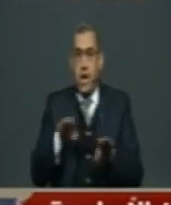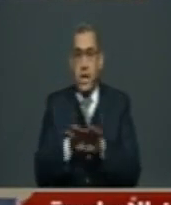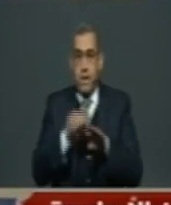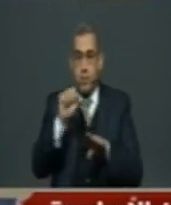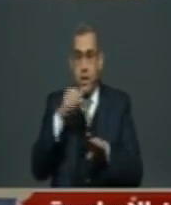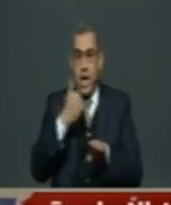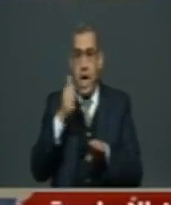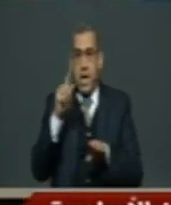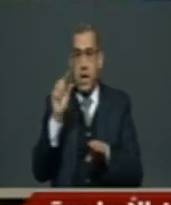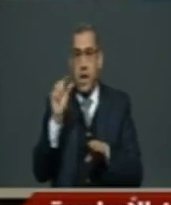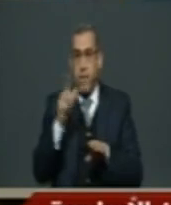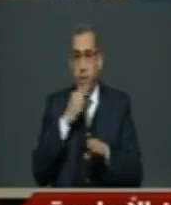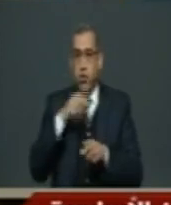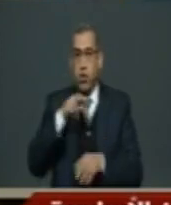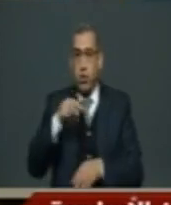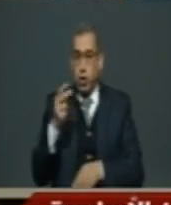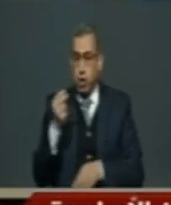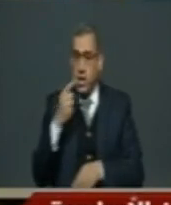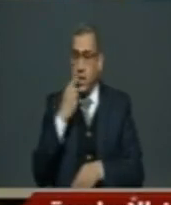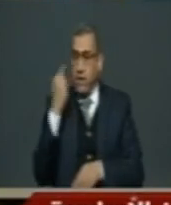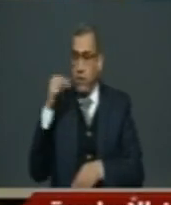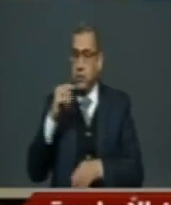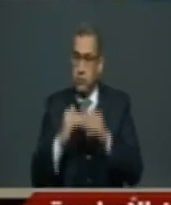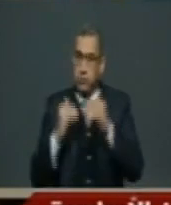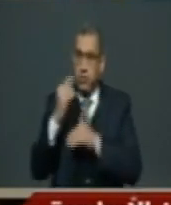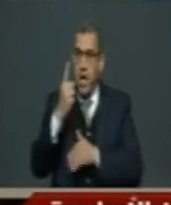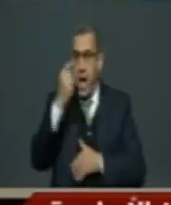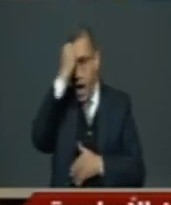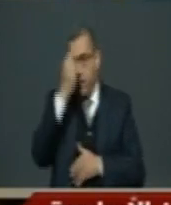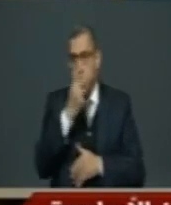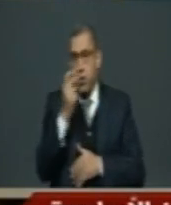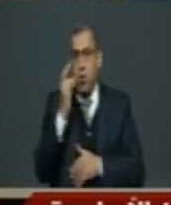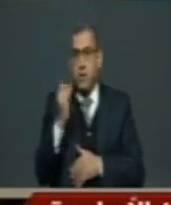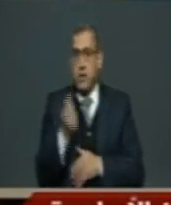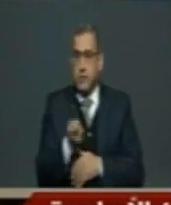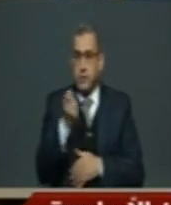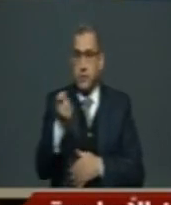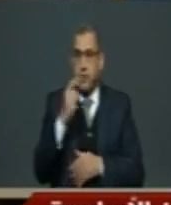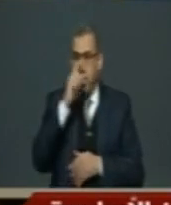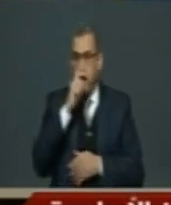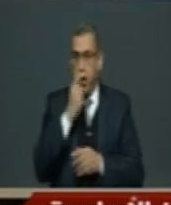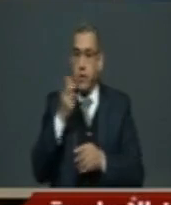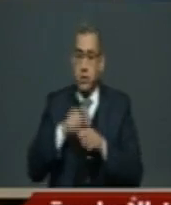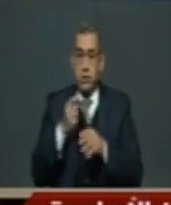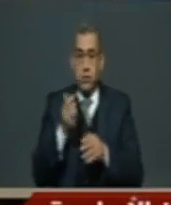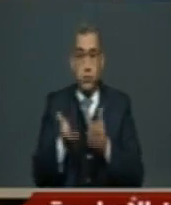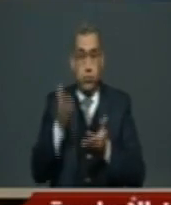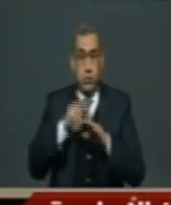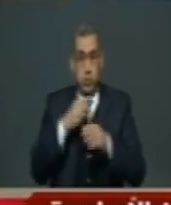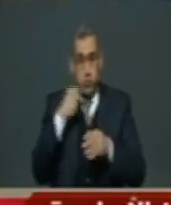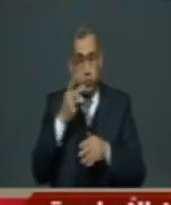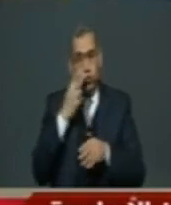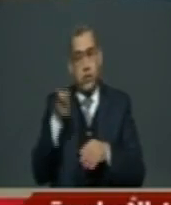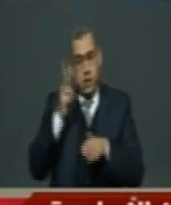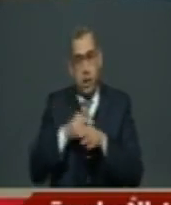من 820 جنيه العام الماضي الى 1250، وان شاء الله لو في اي تغيرات ننظر فيها